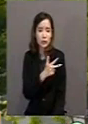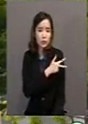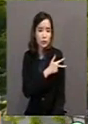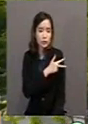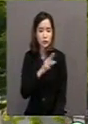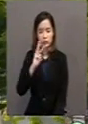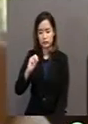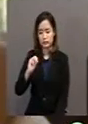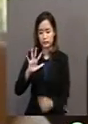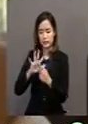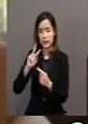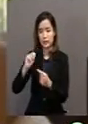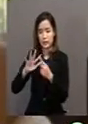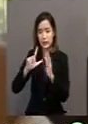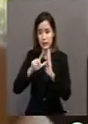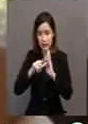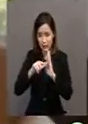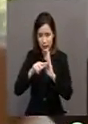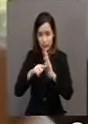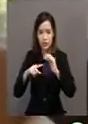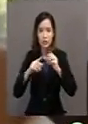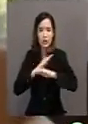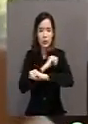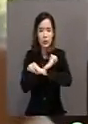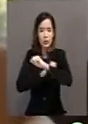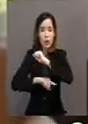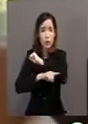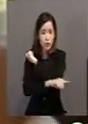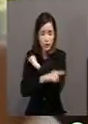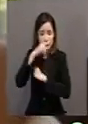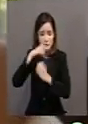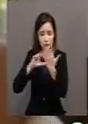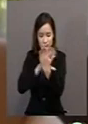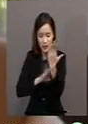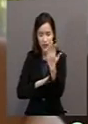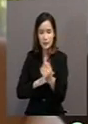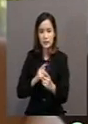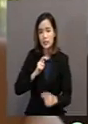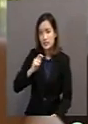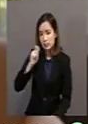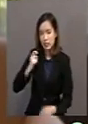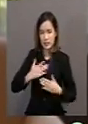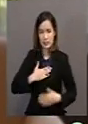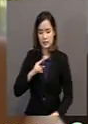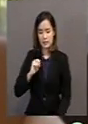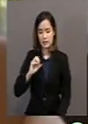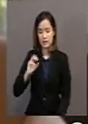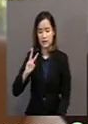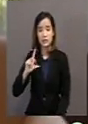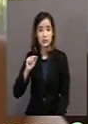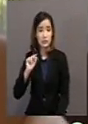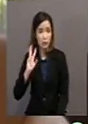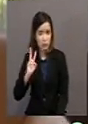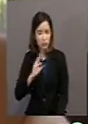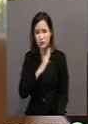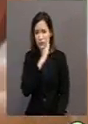มานะนิมิตมงคลเลขาธิการองค์กรต่อตคอร์รัปชันประเทศไทยให้สัมภาษณ์กับทีมงานพิกัดข่าวนาว 26ครับพูดถึงเรื่องนี้บอก